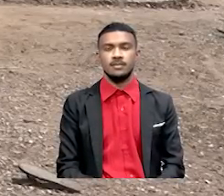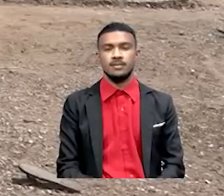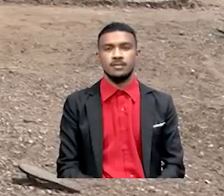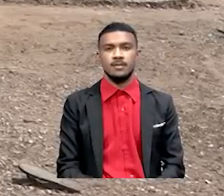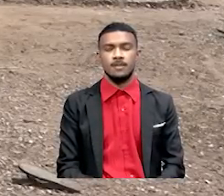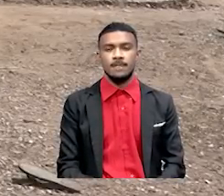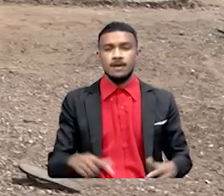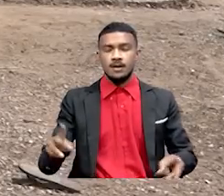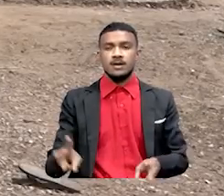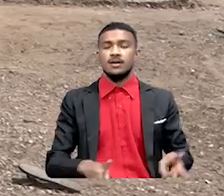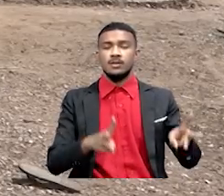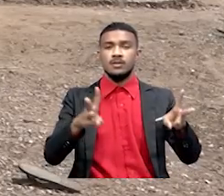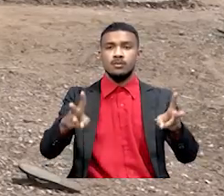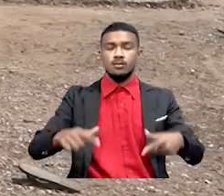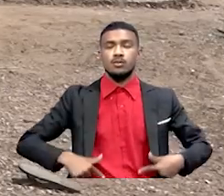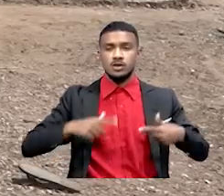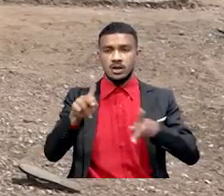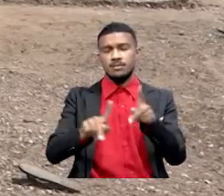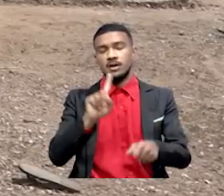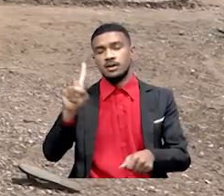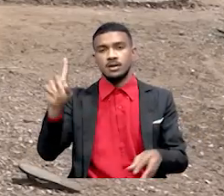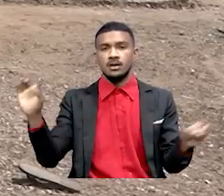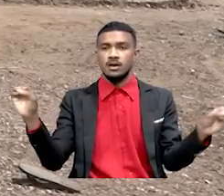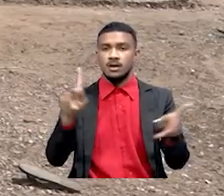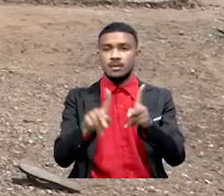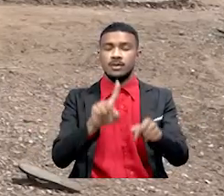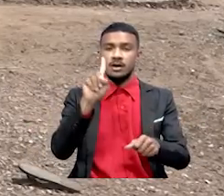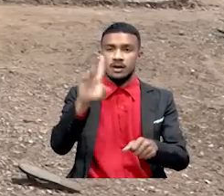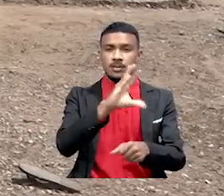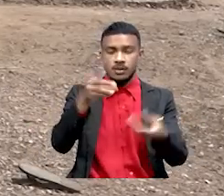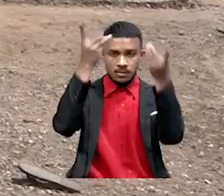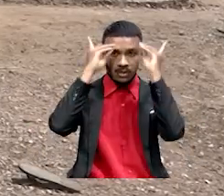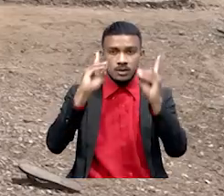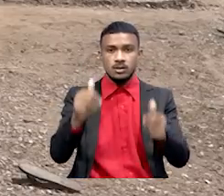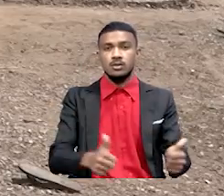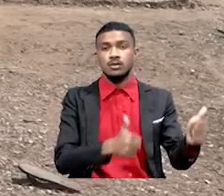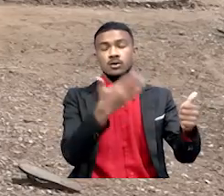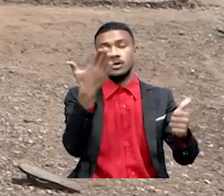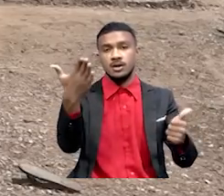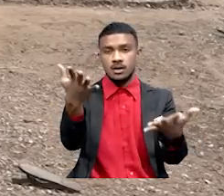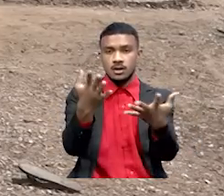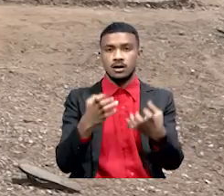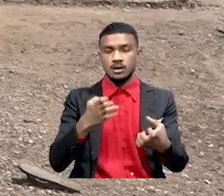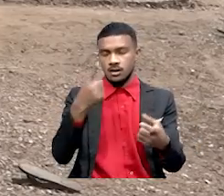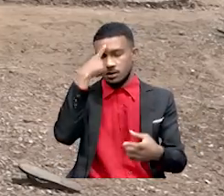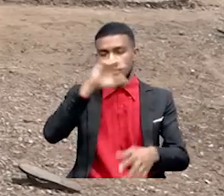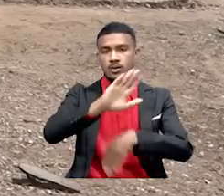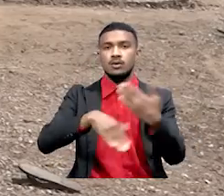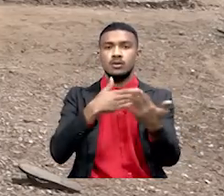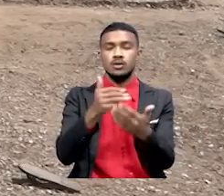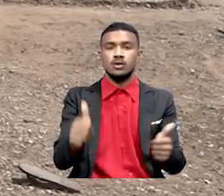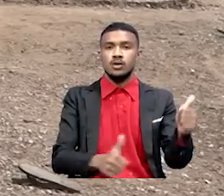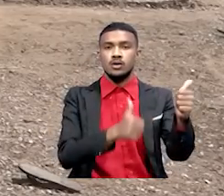Dalang moris ema idak-idak nian, la iha ema ida mak beli di sidi tuir ni hakarat. Tamba bot hotu la o tuir